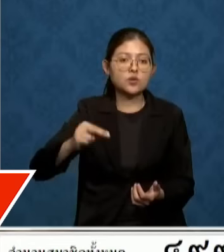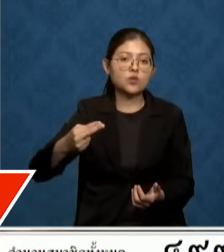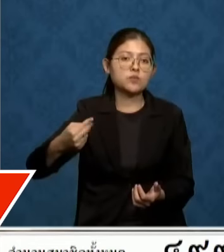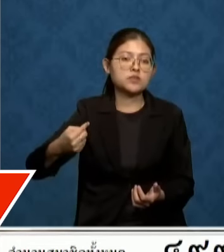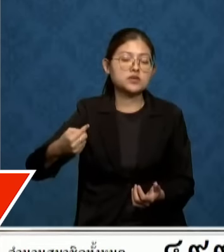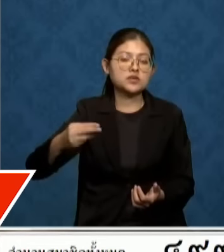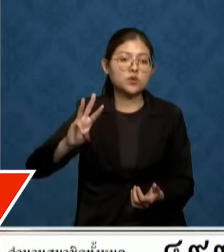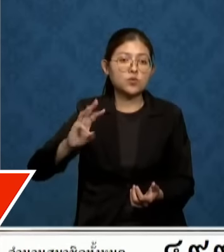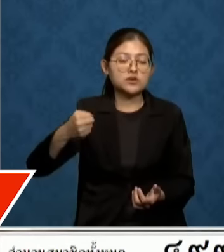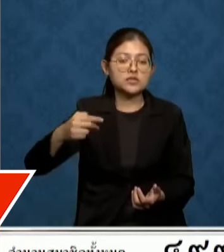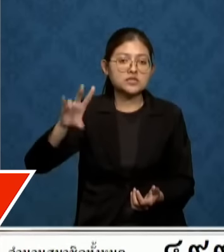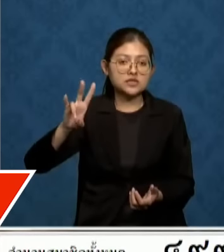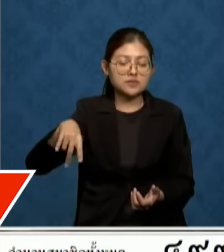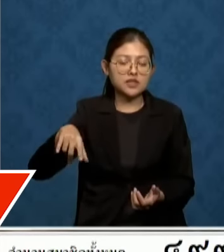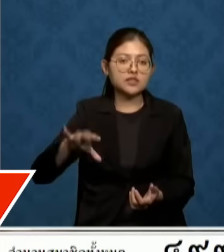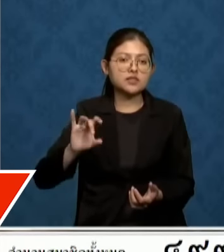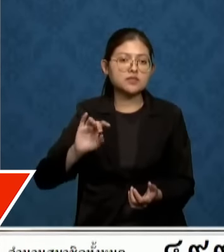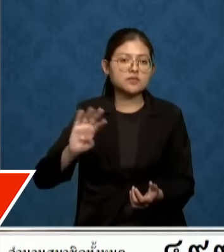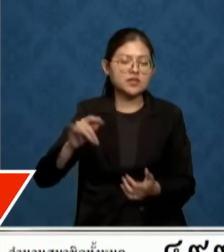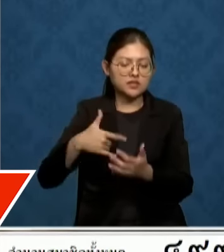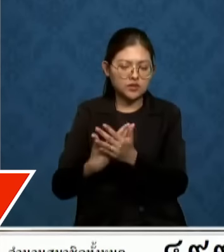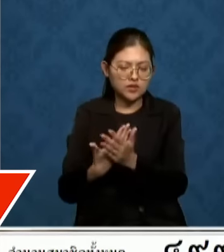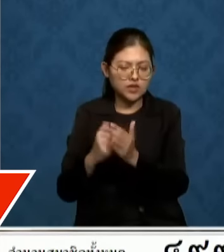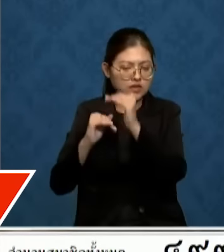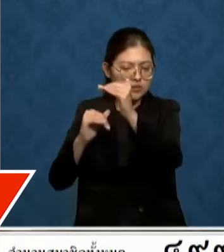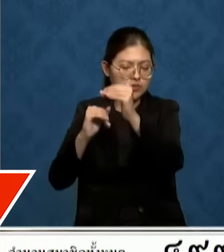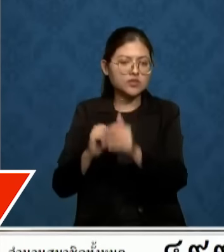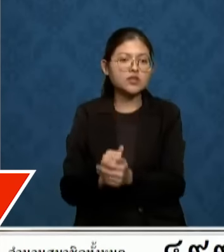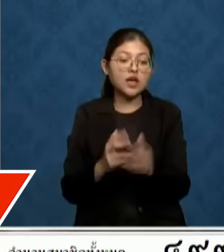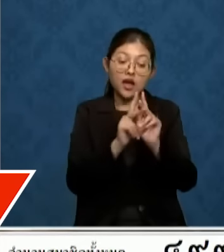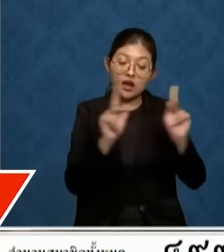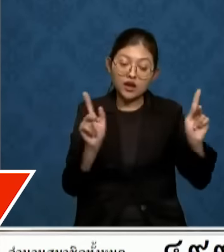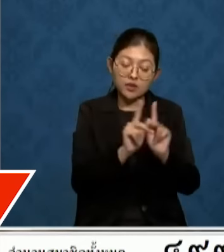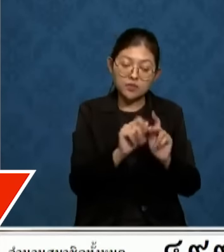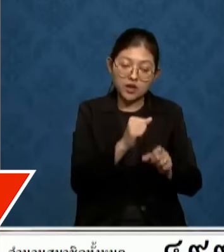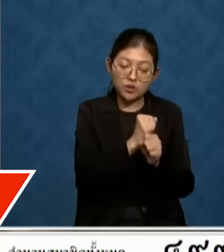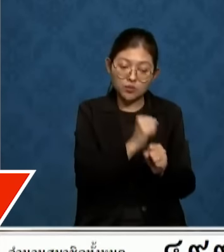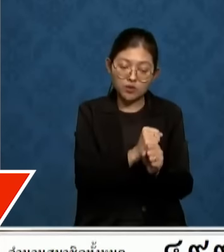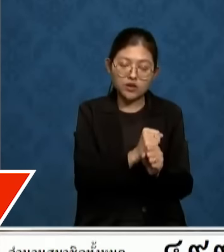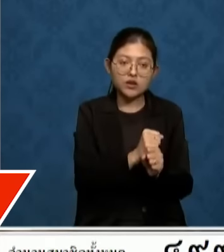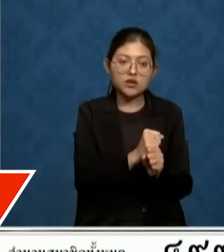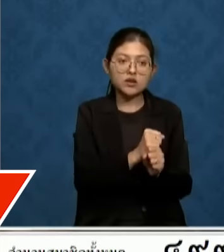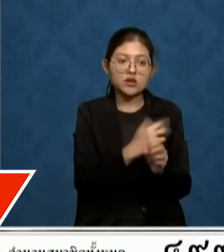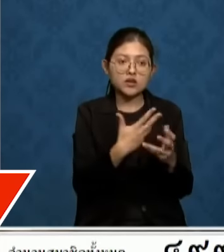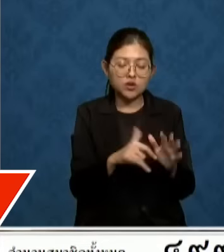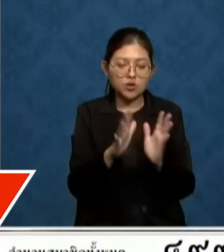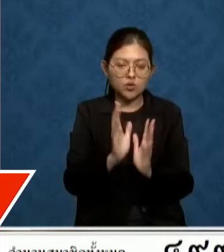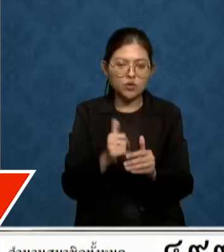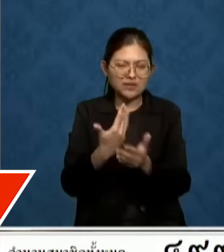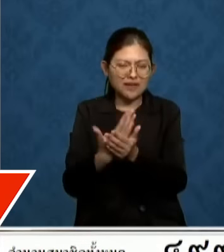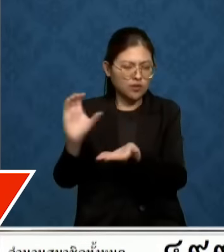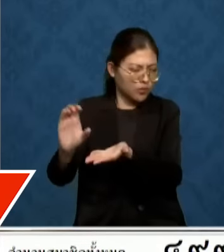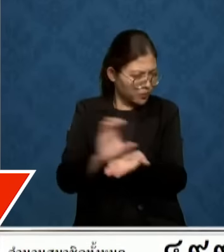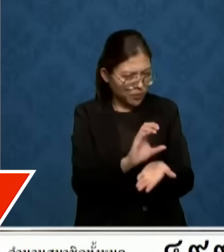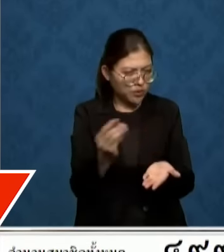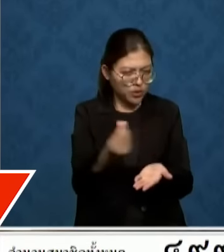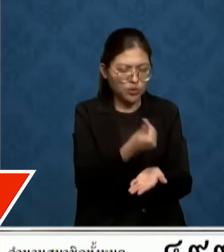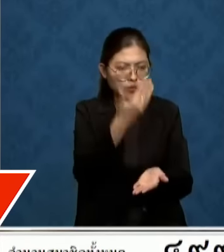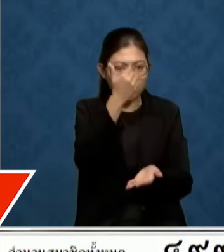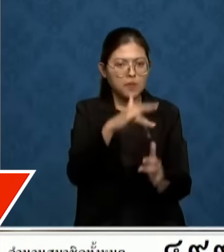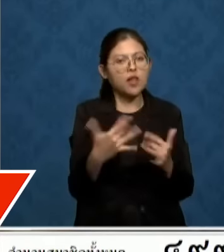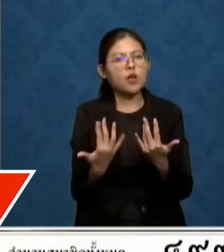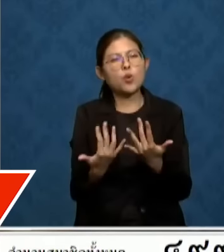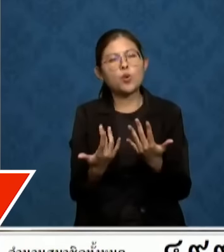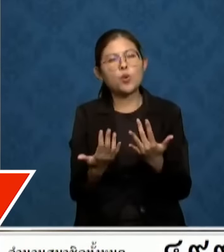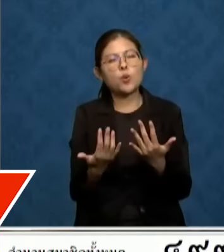400บาทนะครับเมื่อมีการตั้งคณะอ่าคณะทำงานนะครับงบประมาณควรมาเร็วกว่านี้นะครับอย่ารอเลยครับเหมือนที่